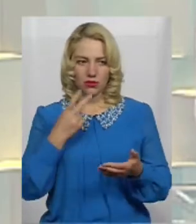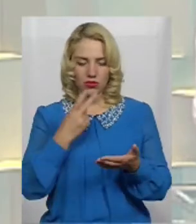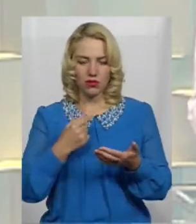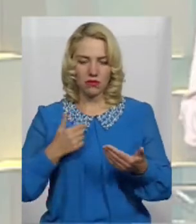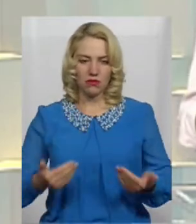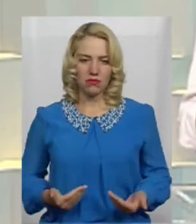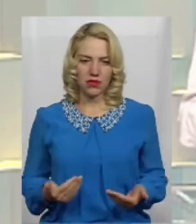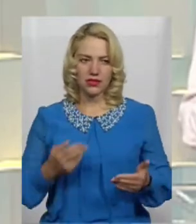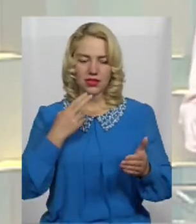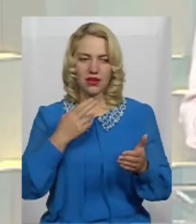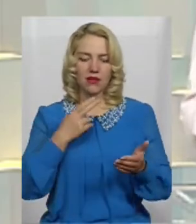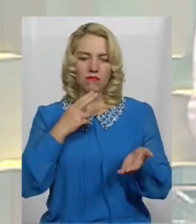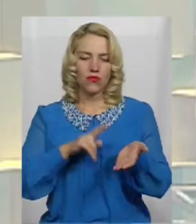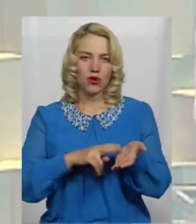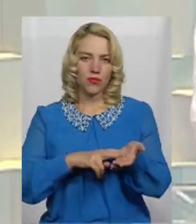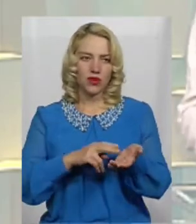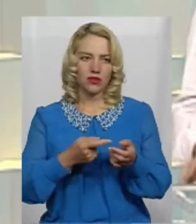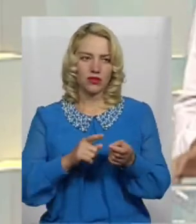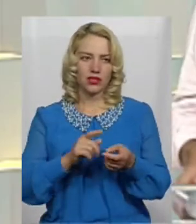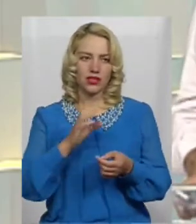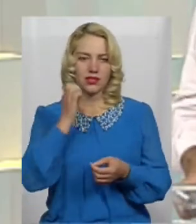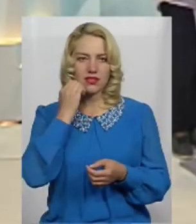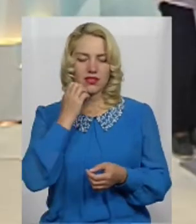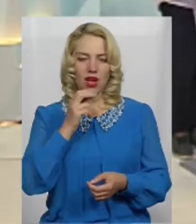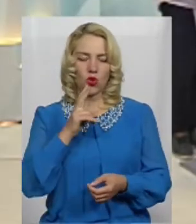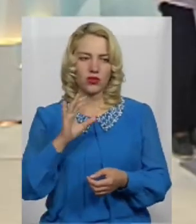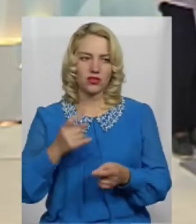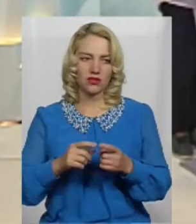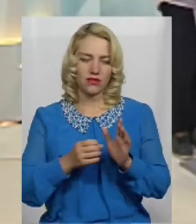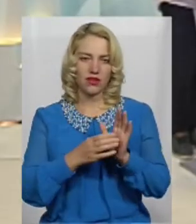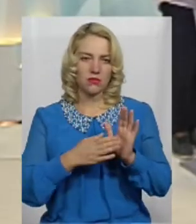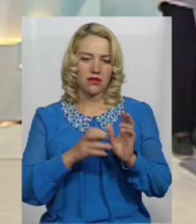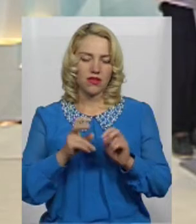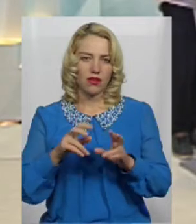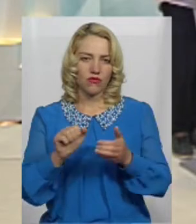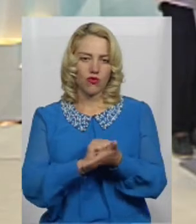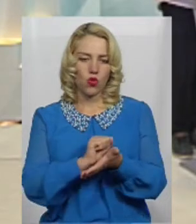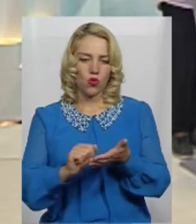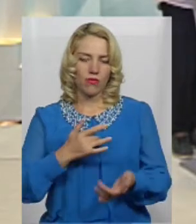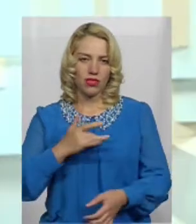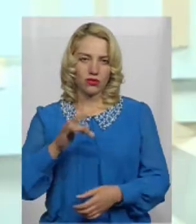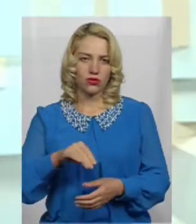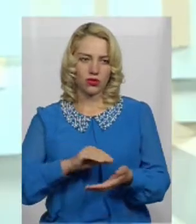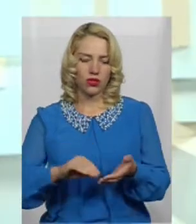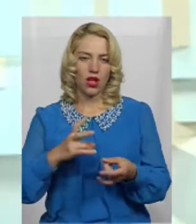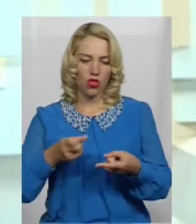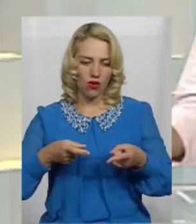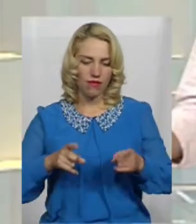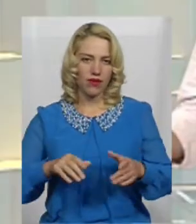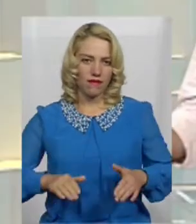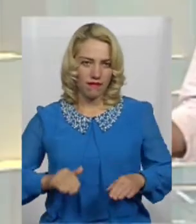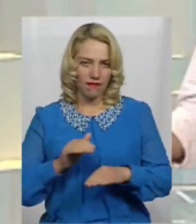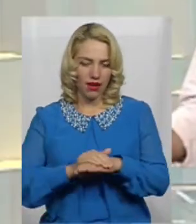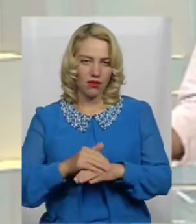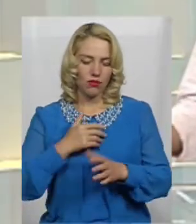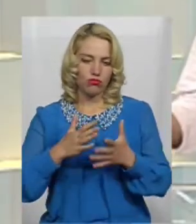місце проживання реєстрації, Старокостянтинів, штамп ніколи не міняв, вказав все по документах строго. Але проживаєте? Більшість